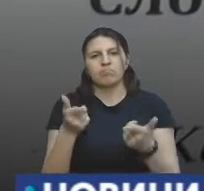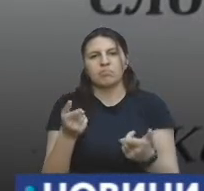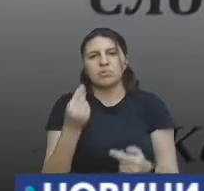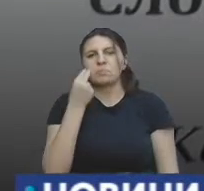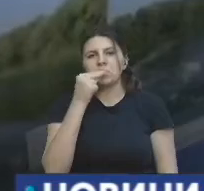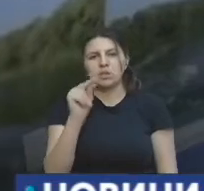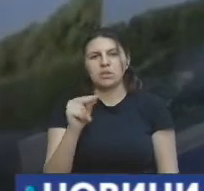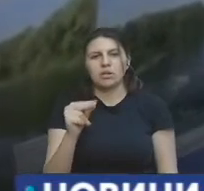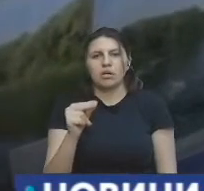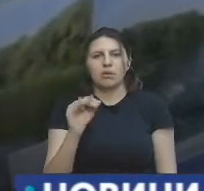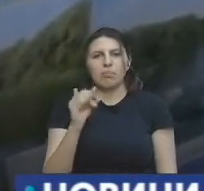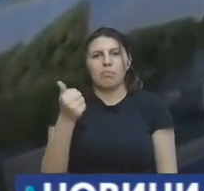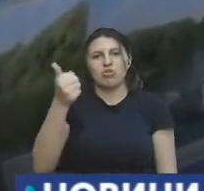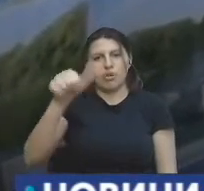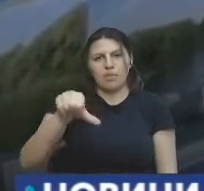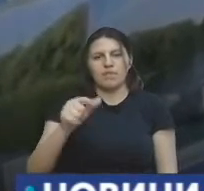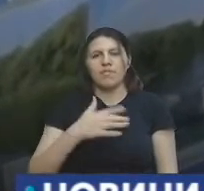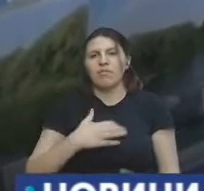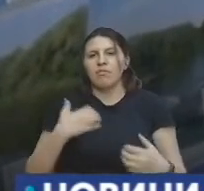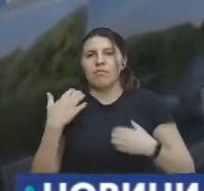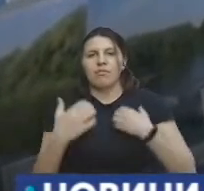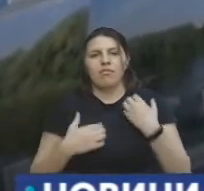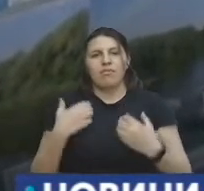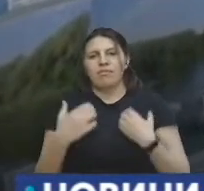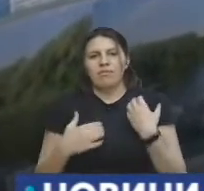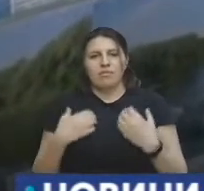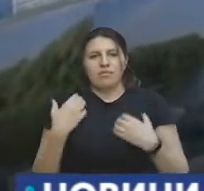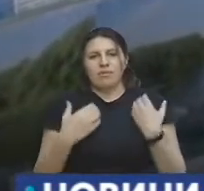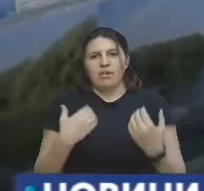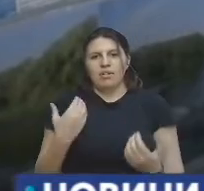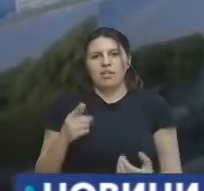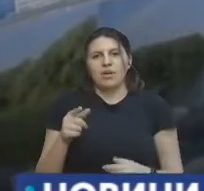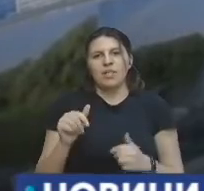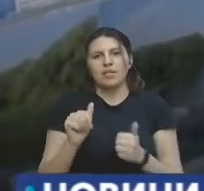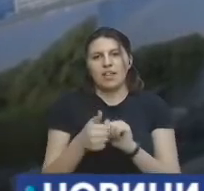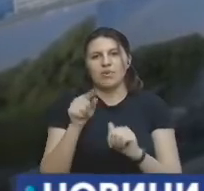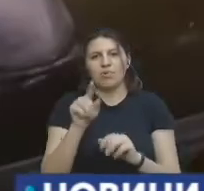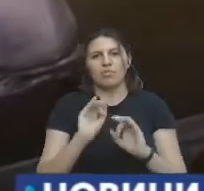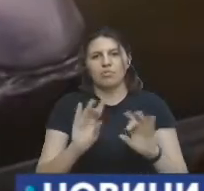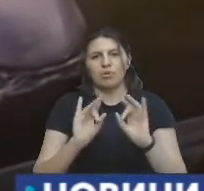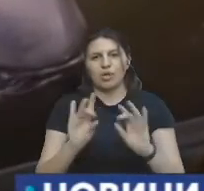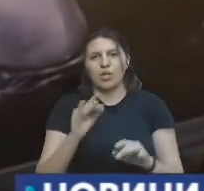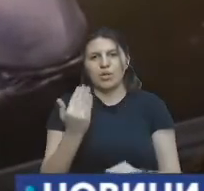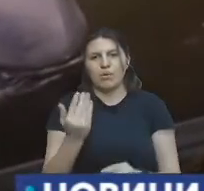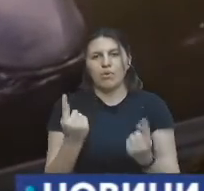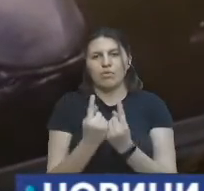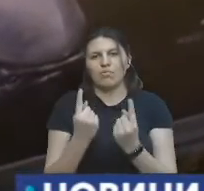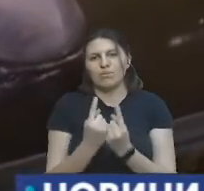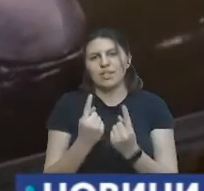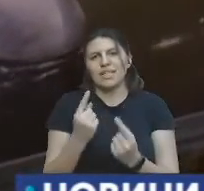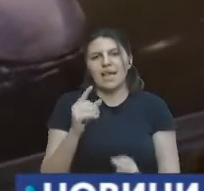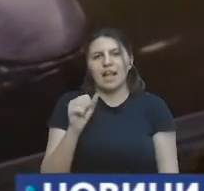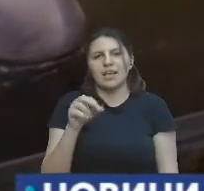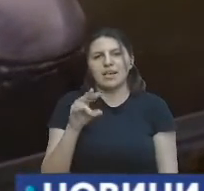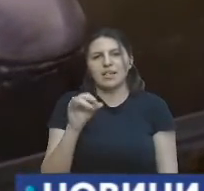місце в номінації. Від хвилювання хлопець знітився. За нього розповідає його однокурсниця Аліса. Он хотел показать